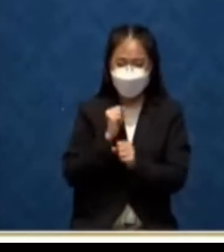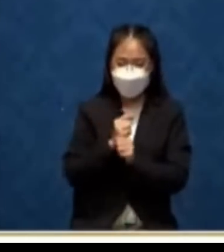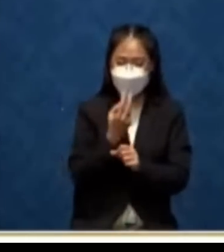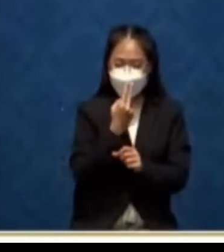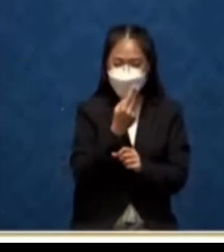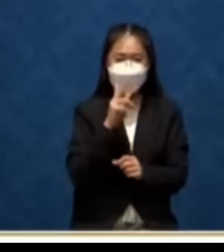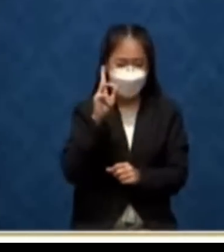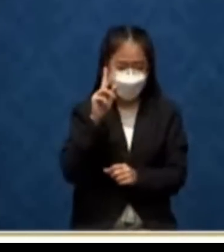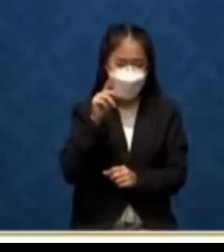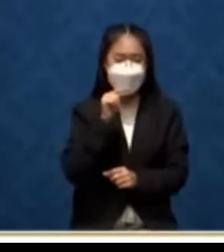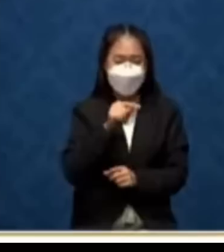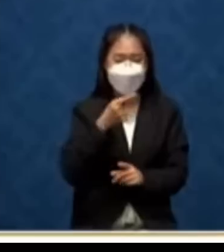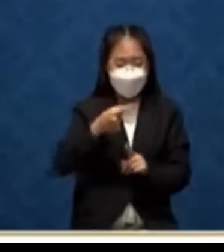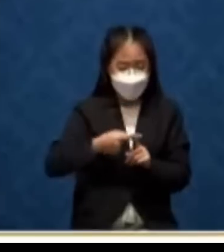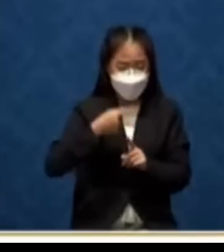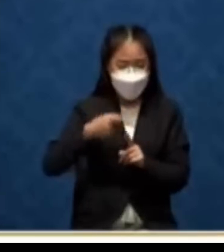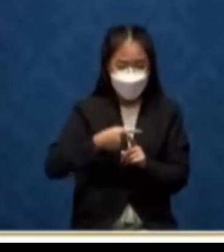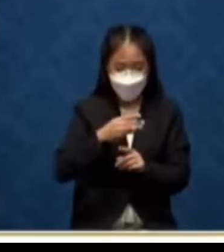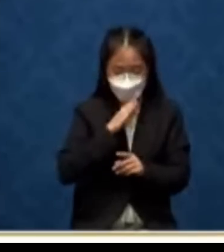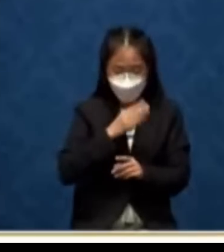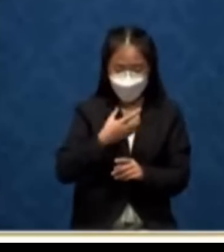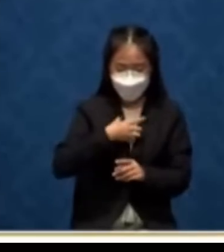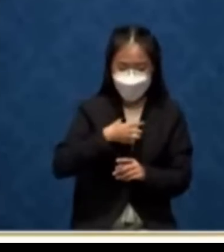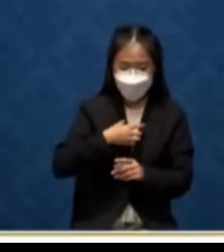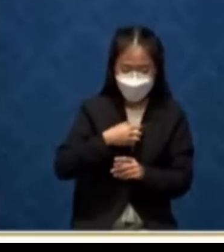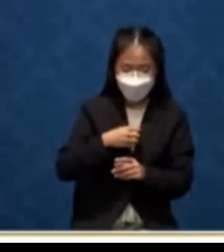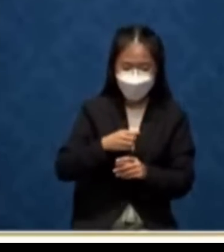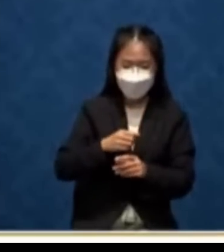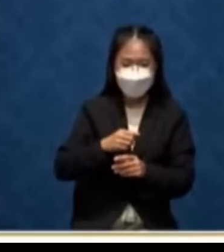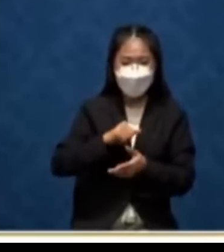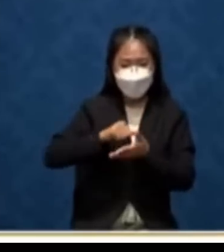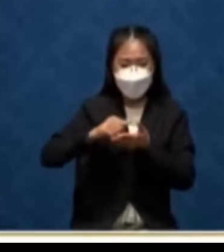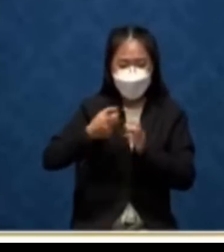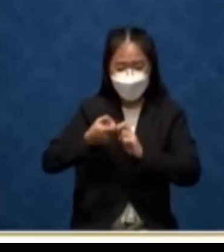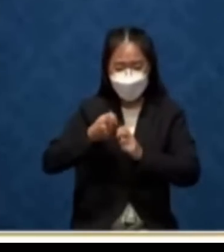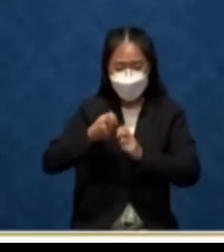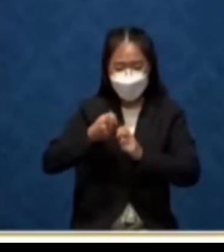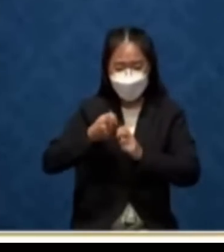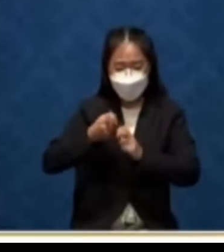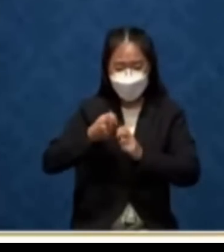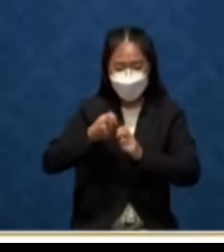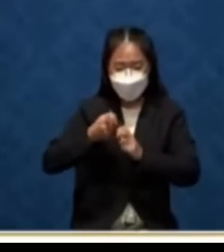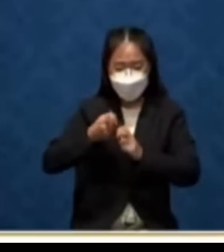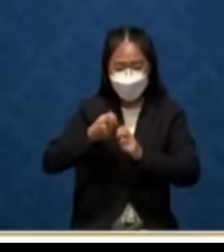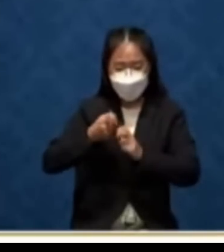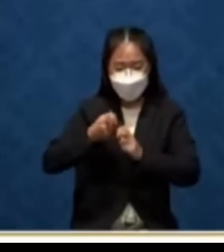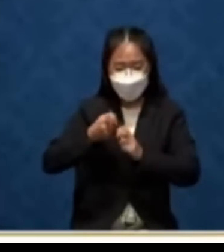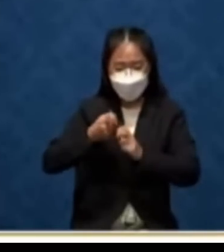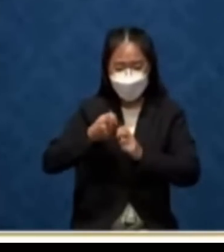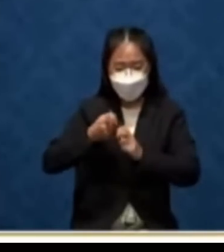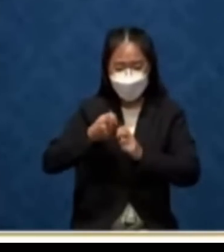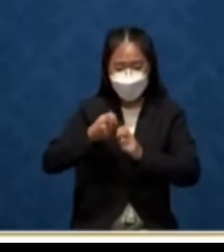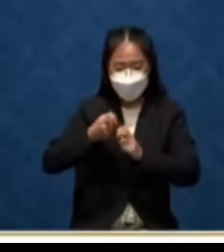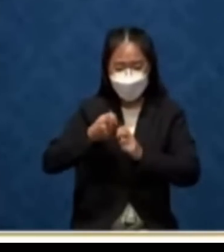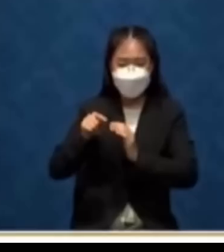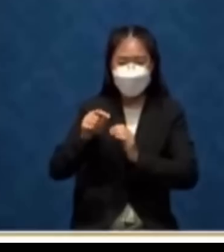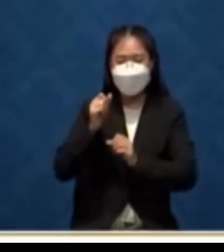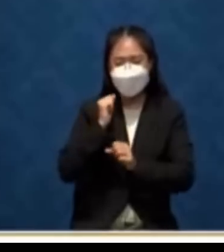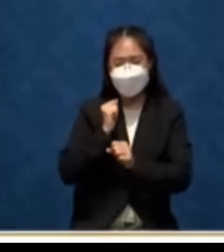ท่านจริงจังกับการปราบปรามจีนเทาทำไมปล่อยให้มีการเตะถ่วงครับให้มีการทำลายพยานหลักฐานมันอยู่อย่